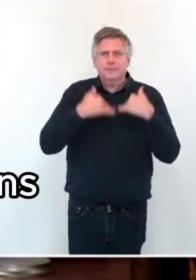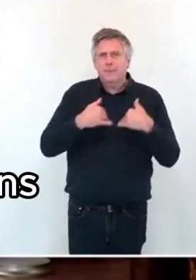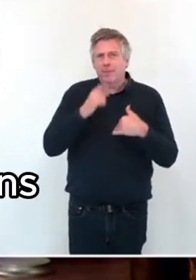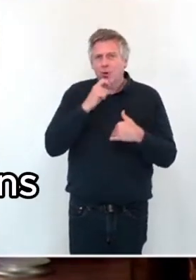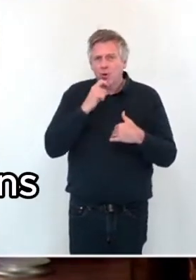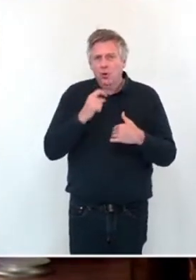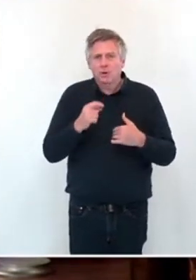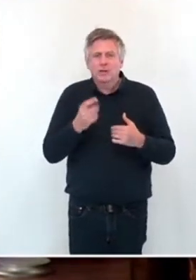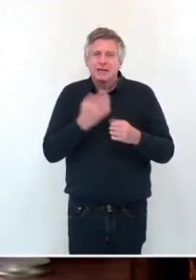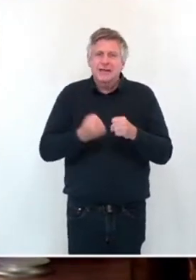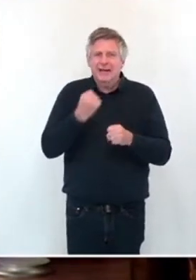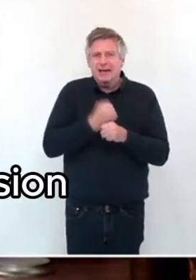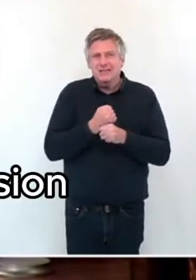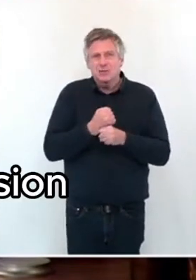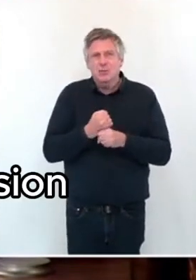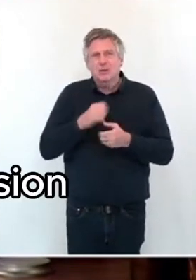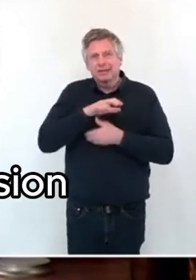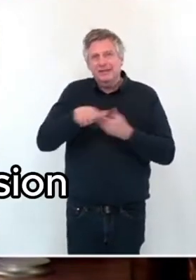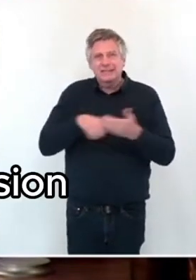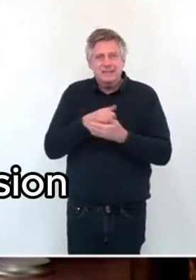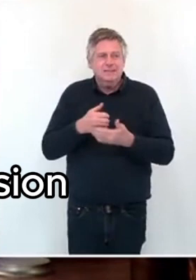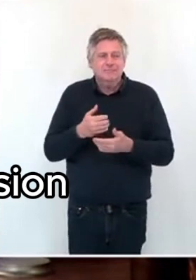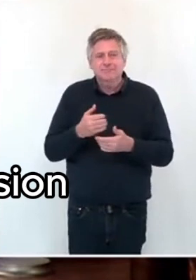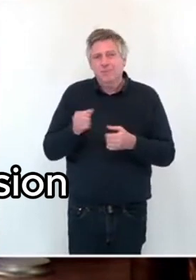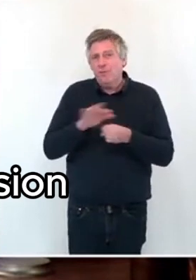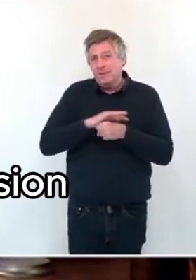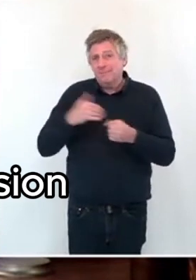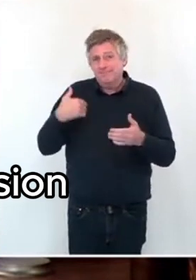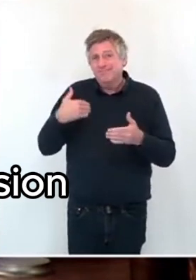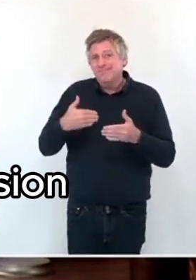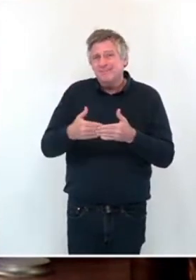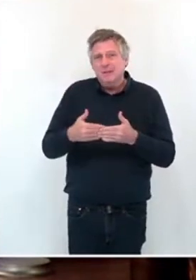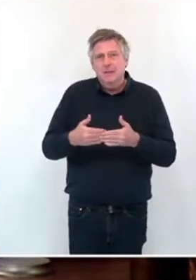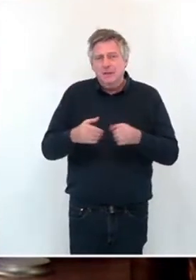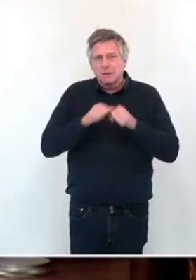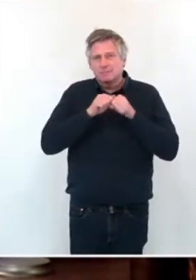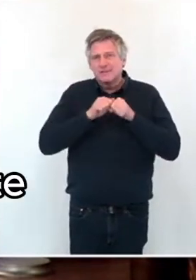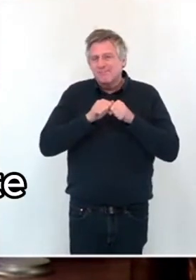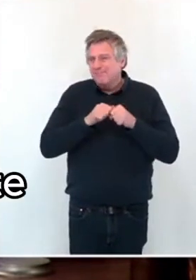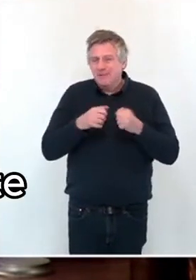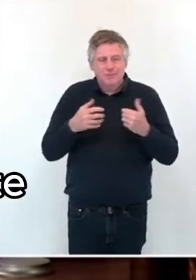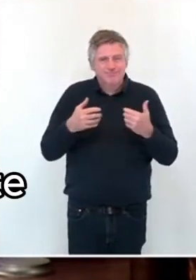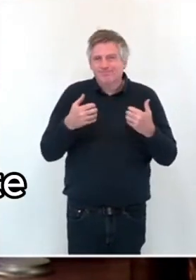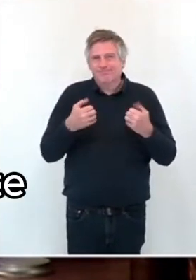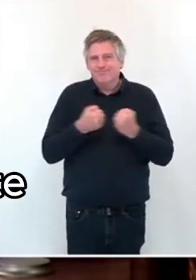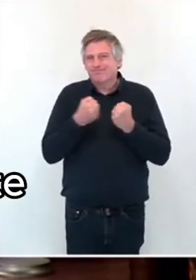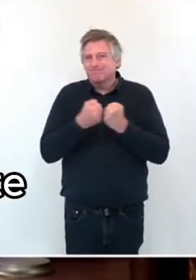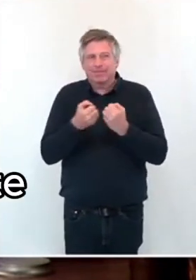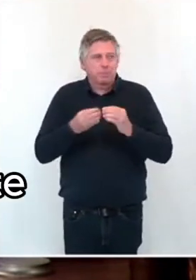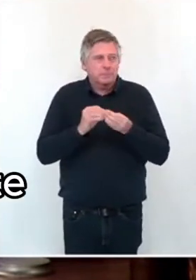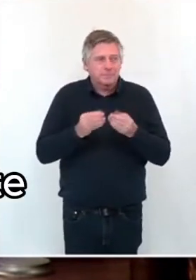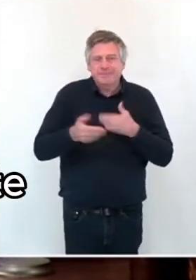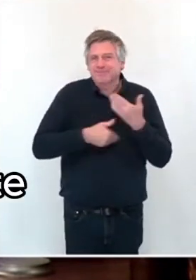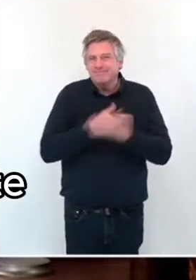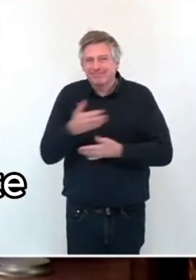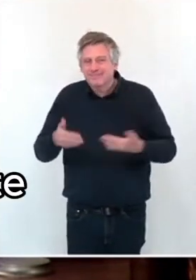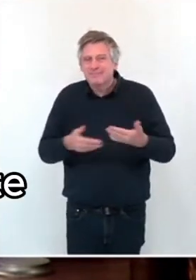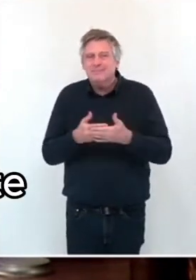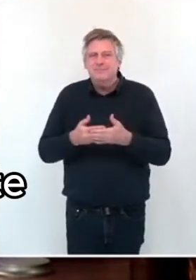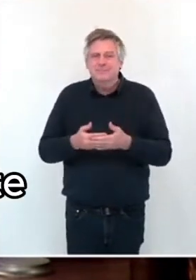nombre de créations pendant la crise a entraîné un embouteillage en termes de diffusion. S'ajoute une conjoncture